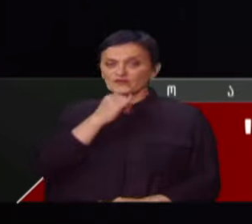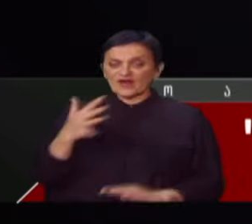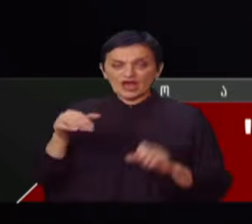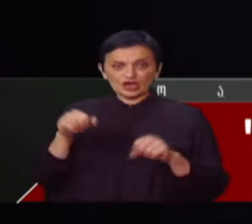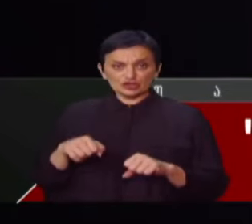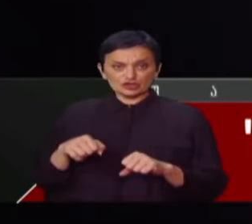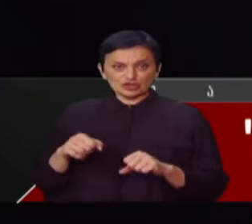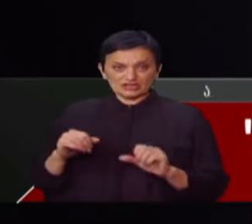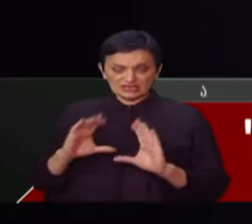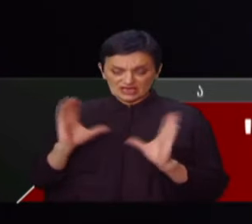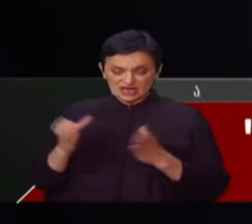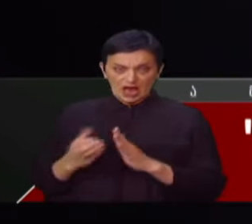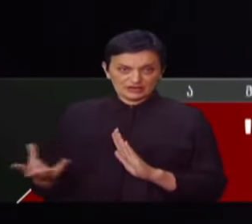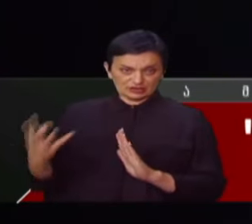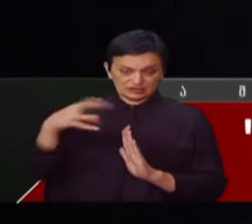შეძლეს გაერთიანება,